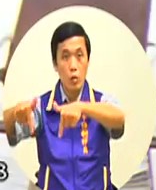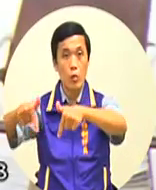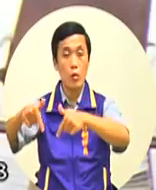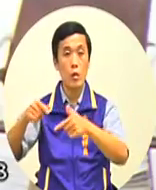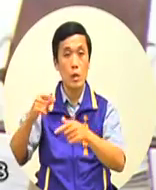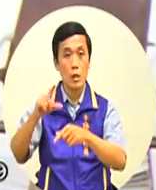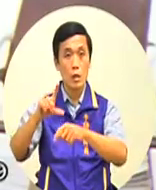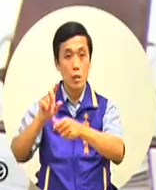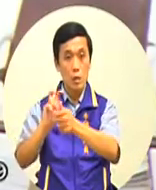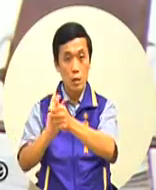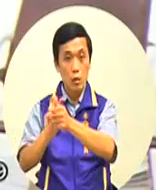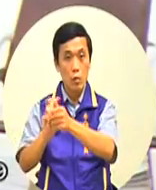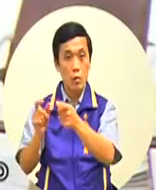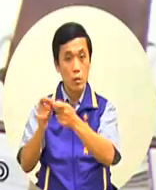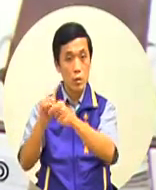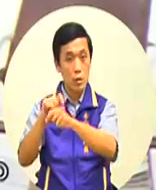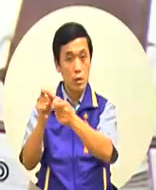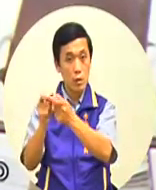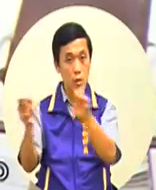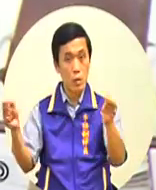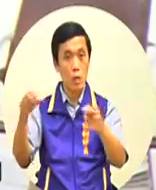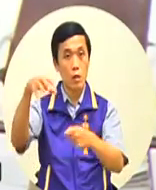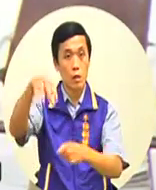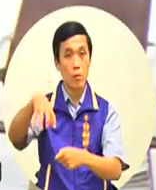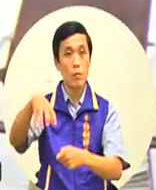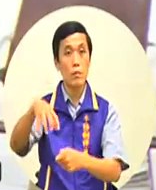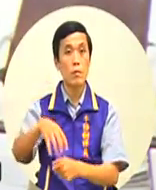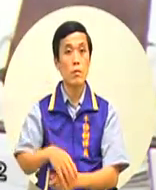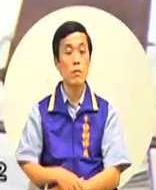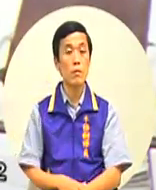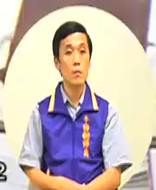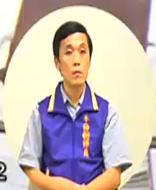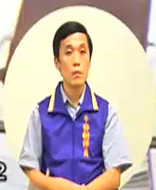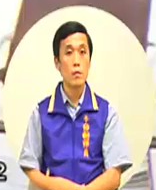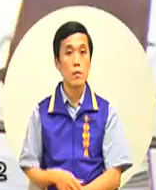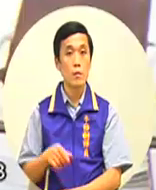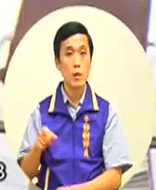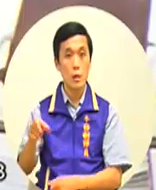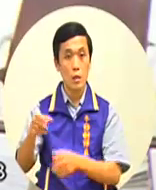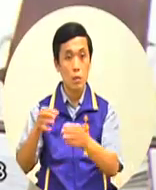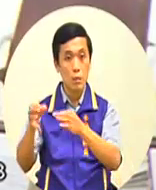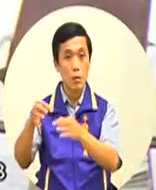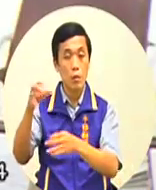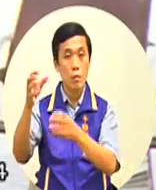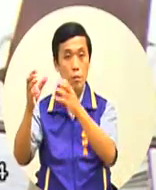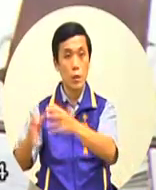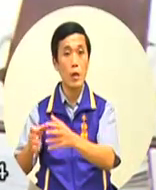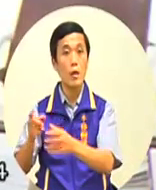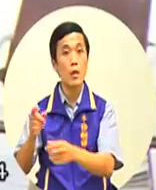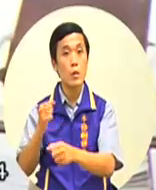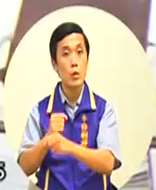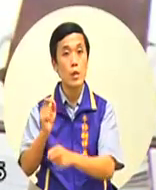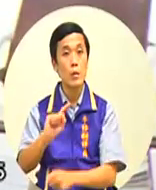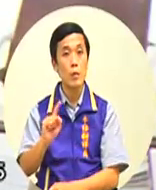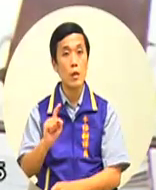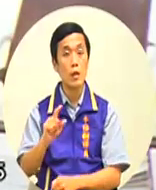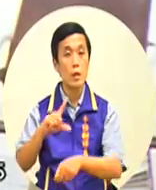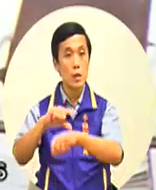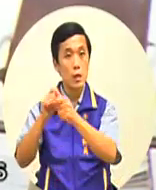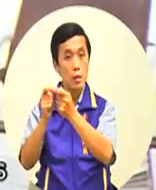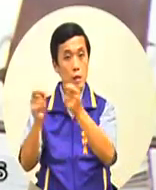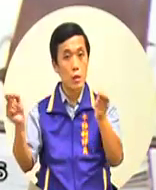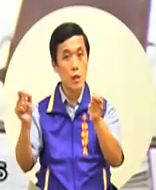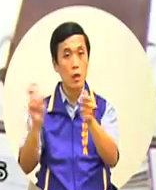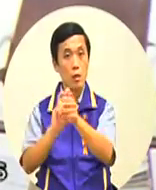哈，啊干妈店，好，啊咱来讲干妈店，啊干妈店内底就是要创啥？长照2.0的干妈